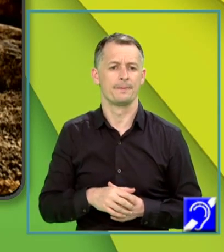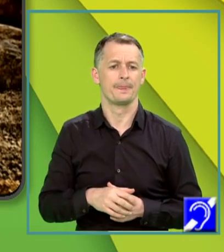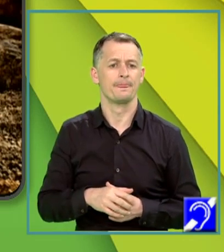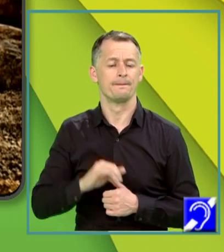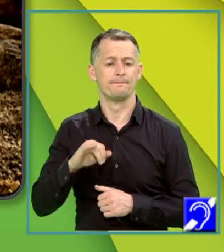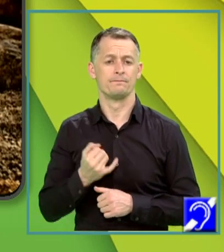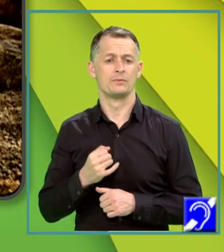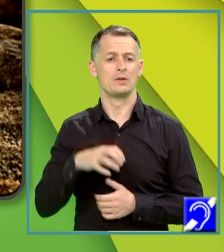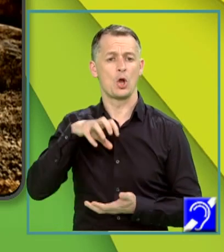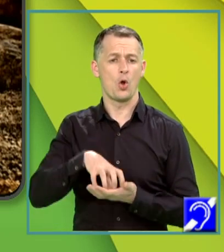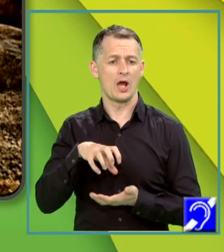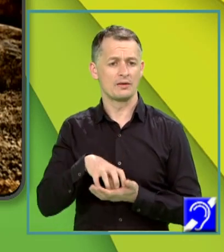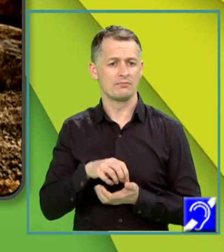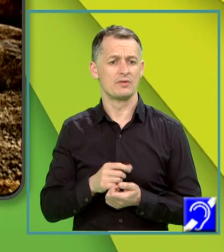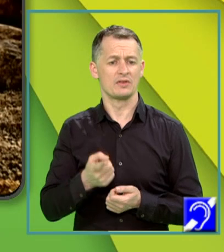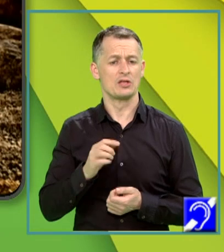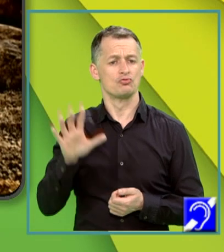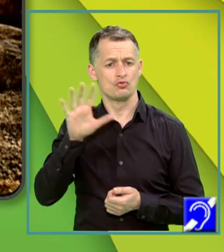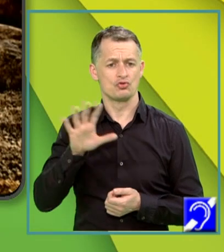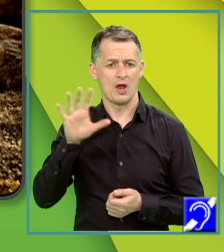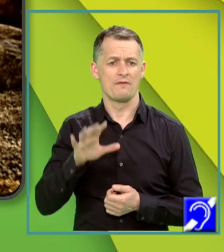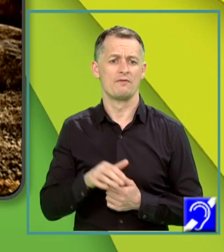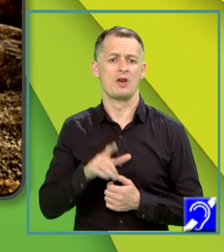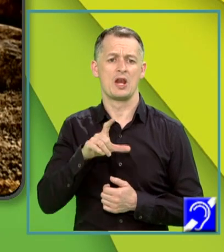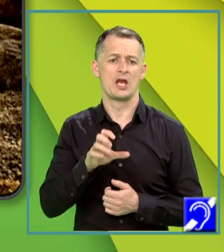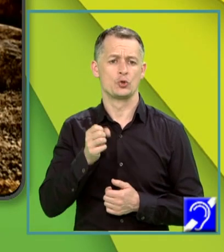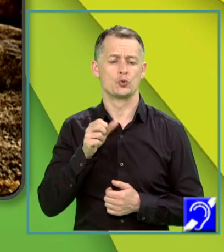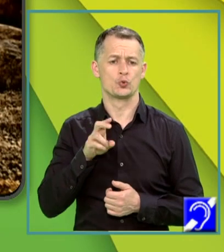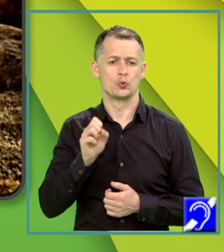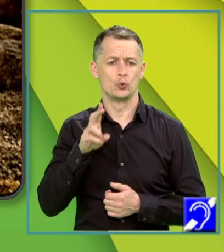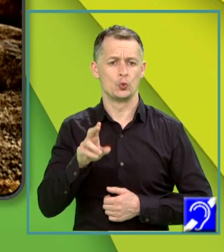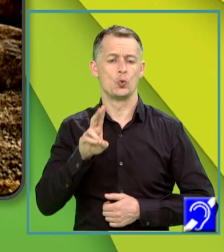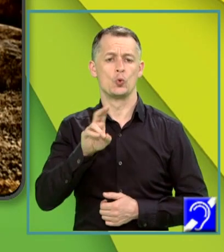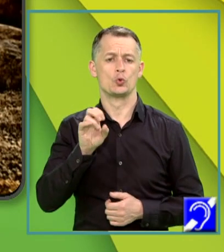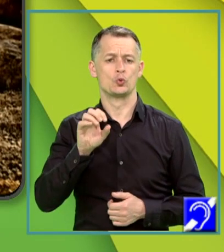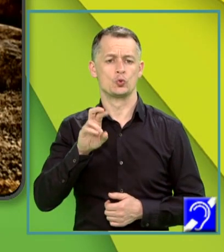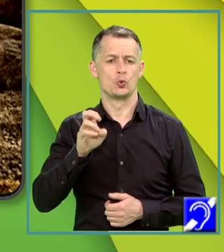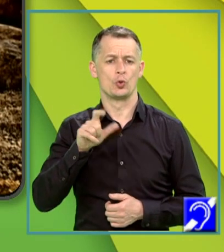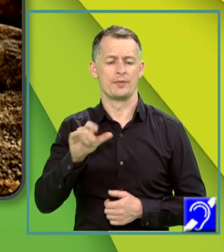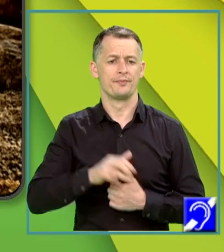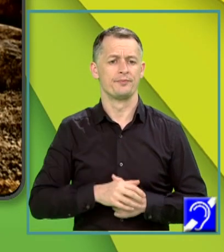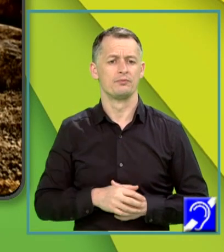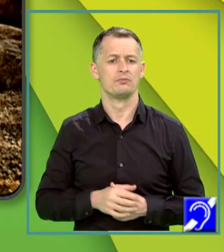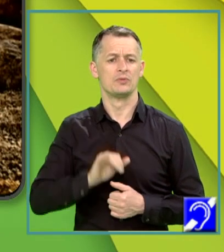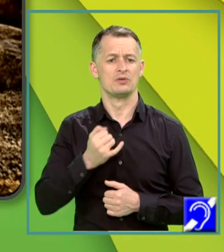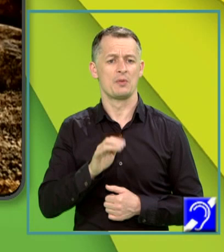asemenea în localități din județul Suceava leșu Ursului crucea fundul Moldovei de albă la în județul Harghita